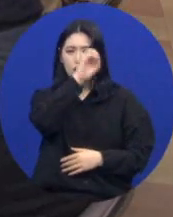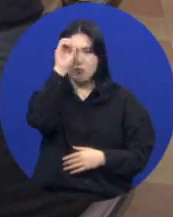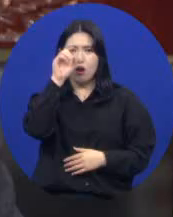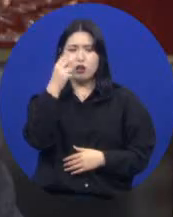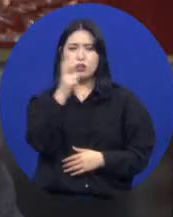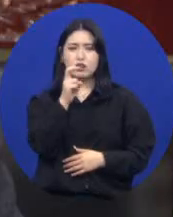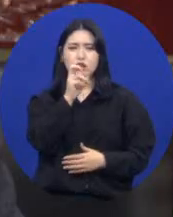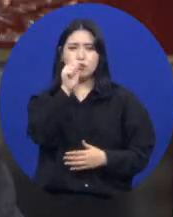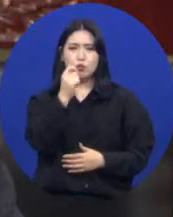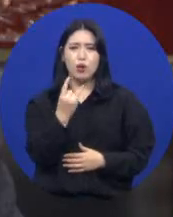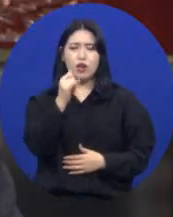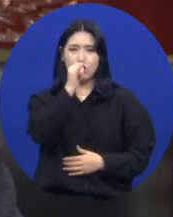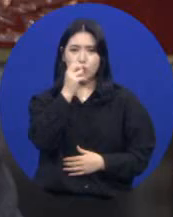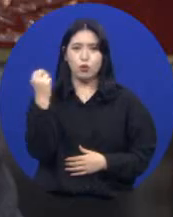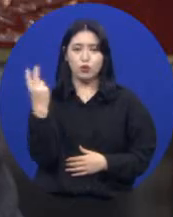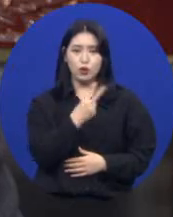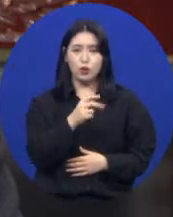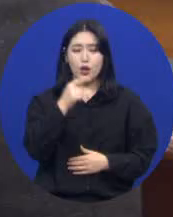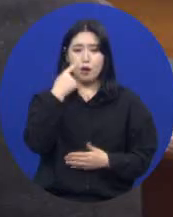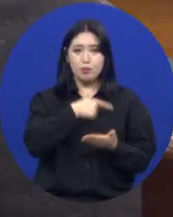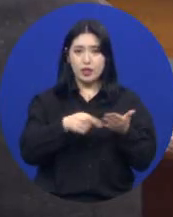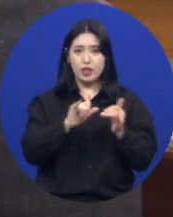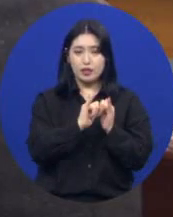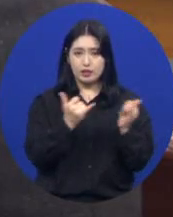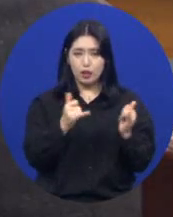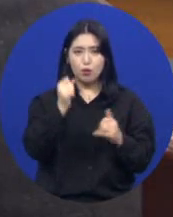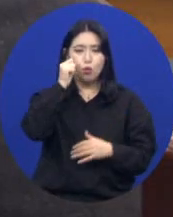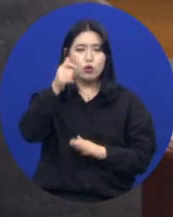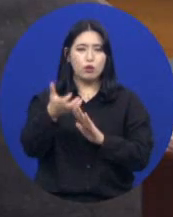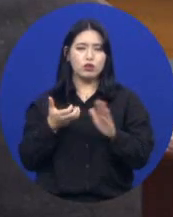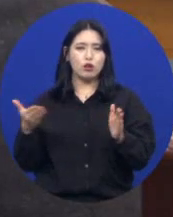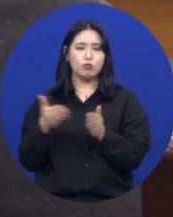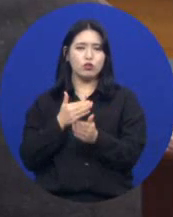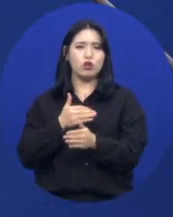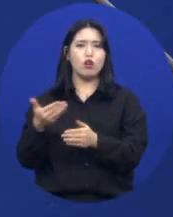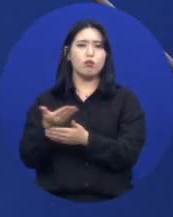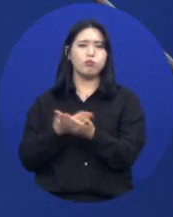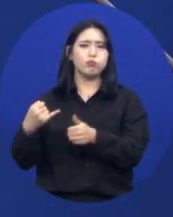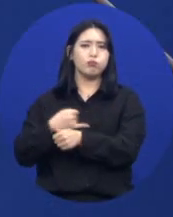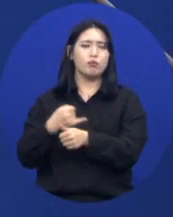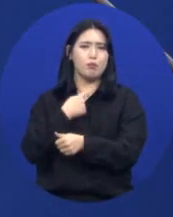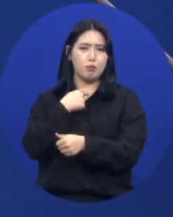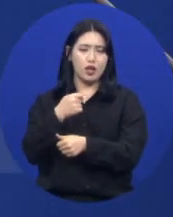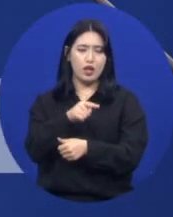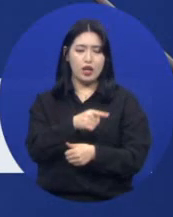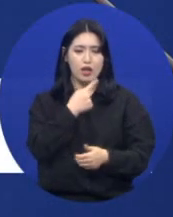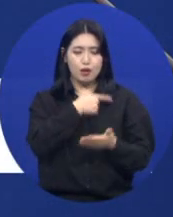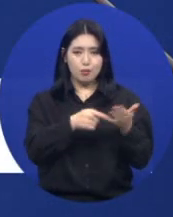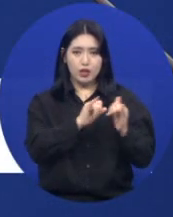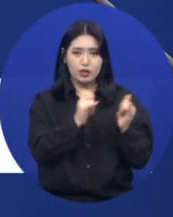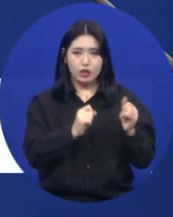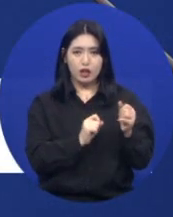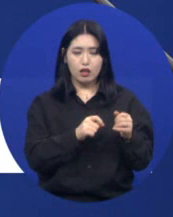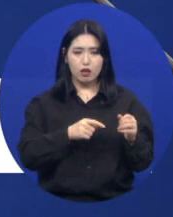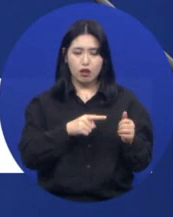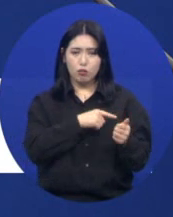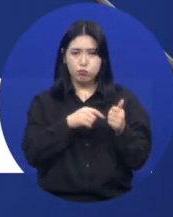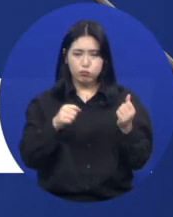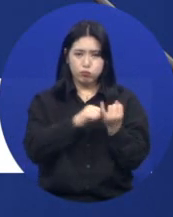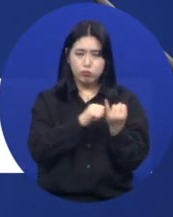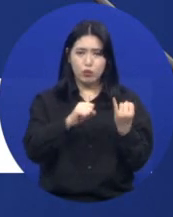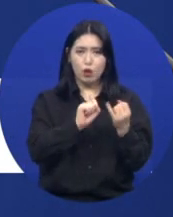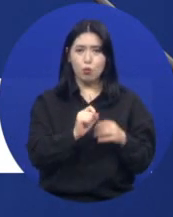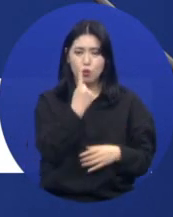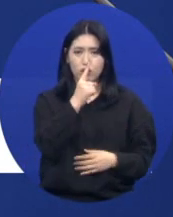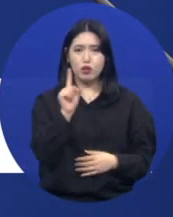피해자와 는 5개월 전부터 교제해 온 것으로 알려졌습니다 피자 의 범행 동기는 키에